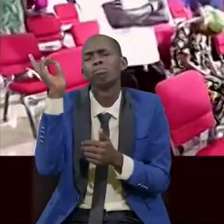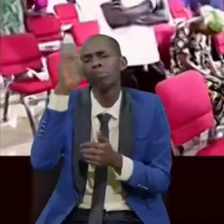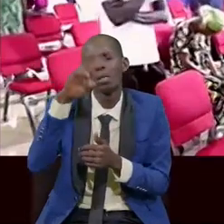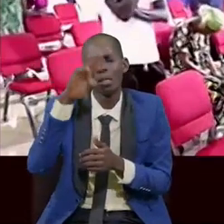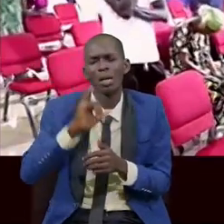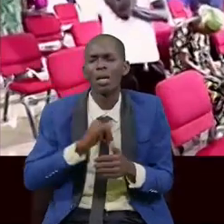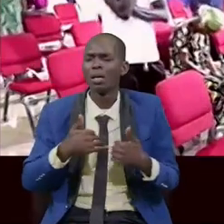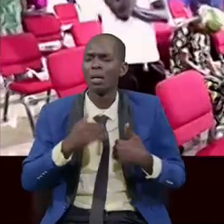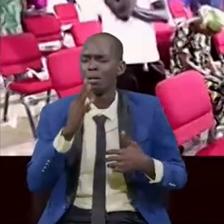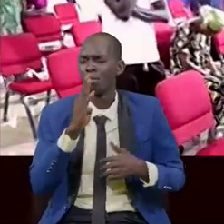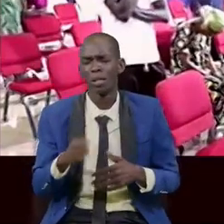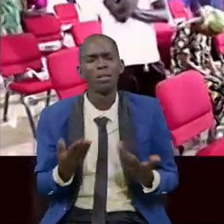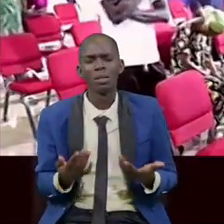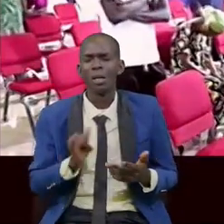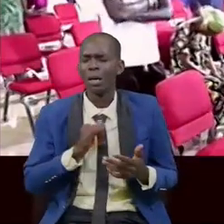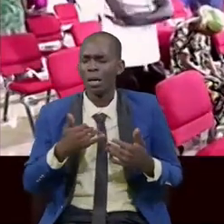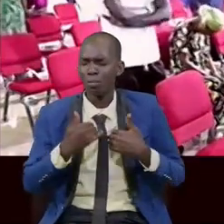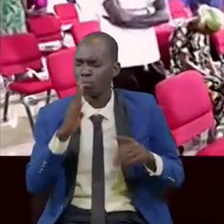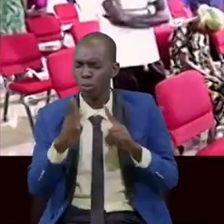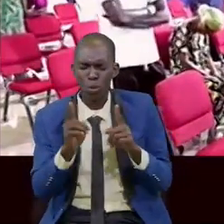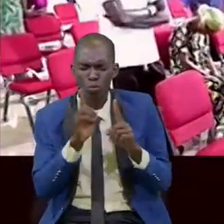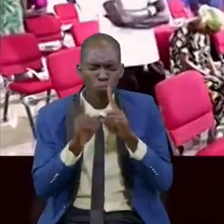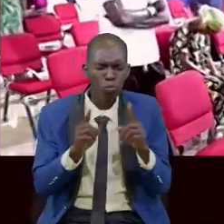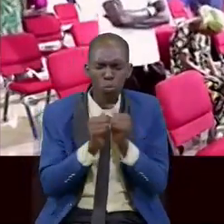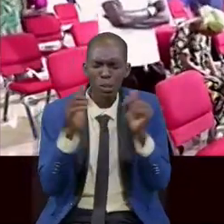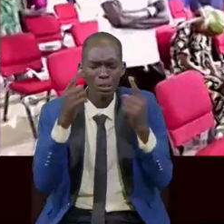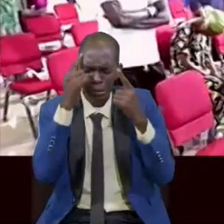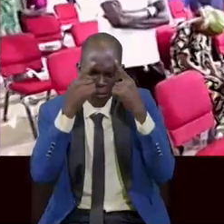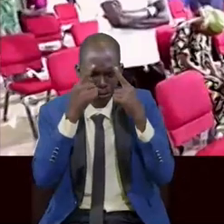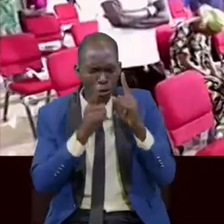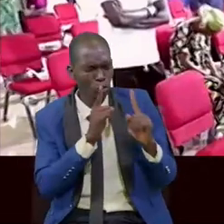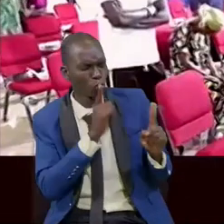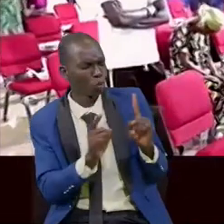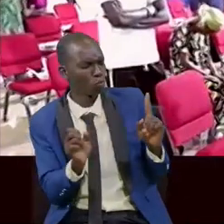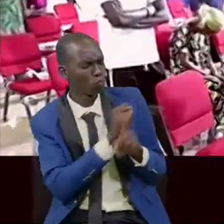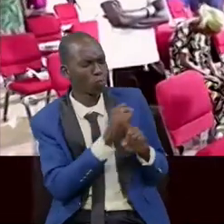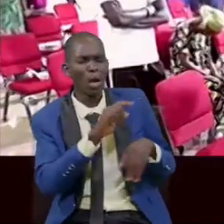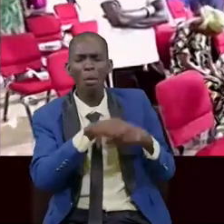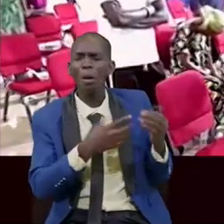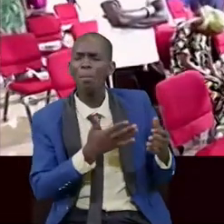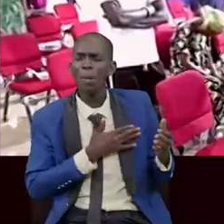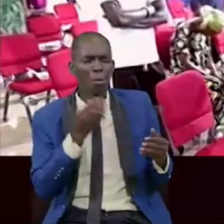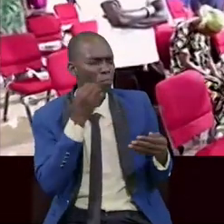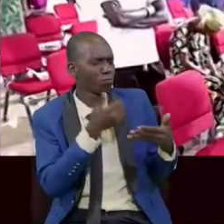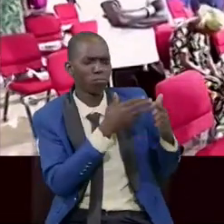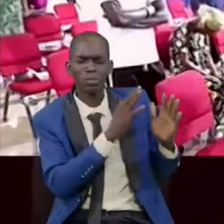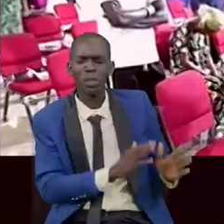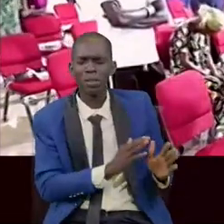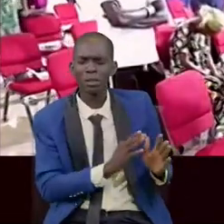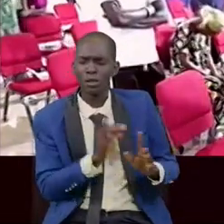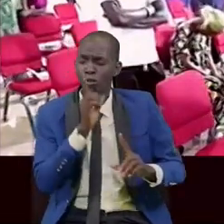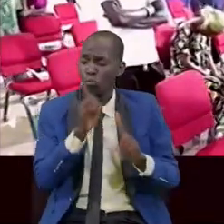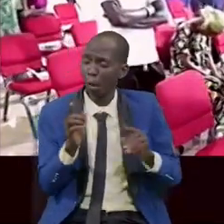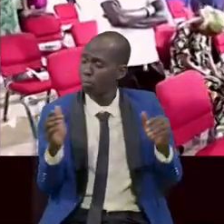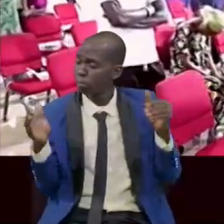Je suis une personne irréfléchie. Je parle de mes voisins. Je parle contre les